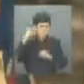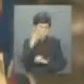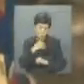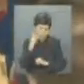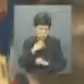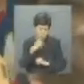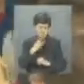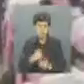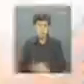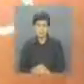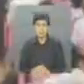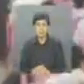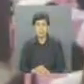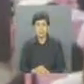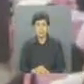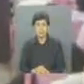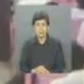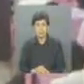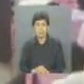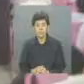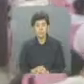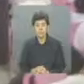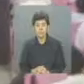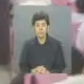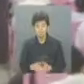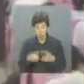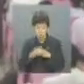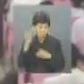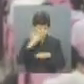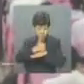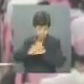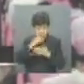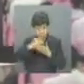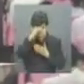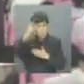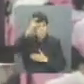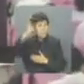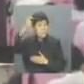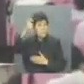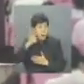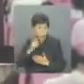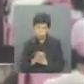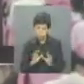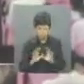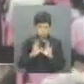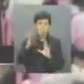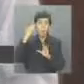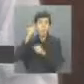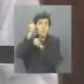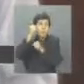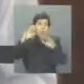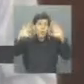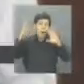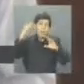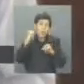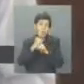ครีพับลิกันค่ะกลุ่มอดีตแกนนำนักศึกษาพม่าที่เคยลุกฮือขึ้นประท้วงรัฐบาลทหาร